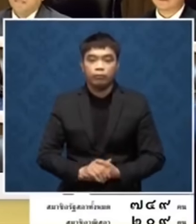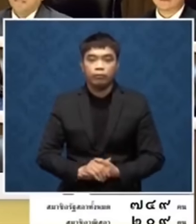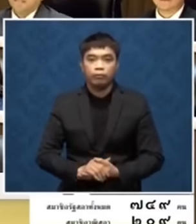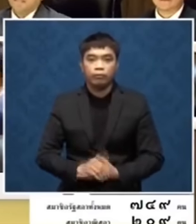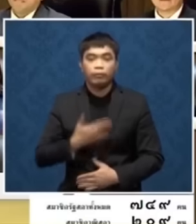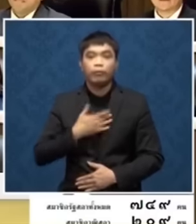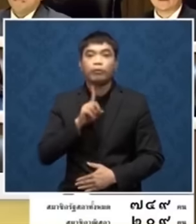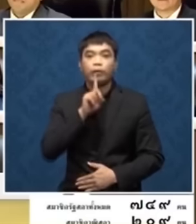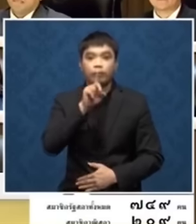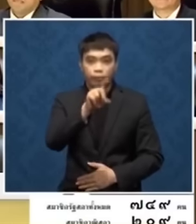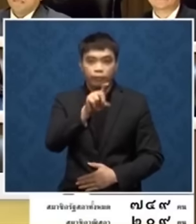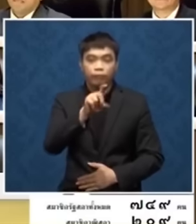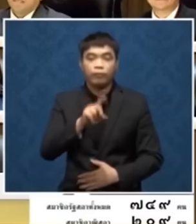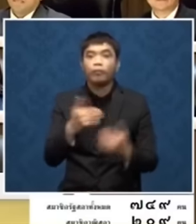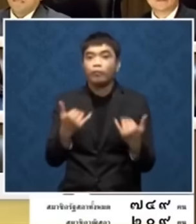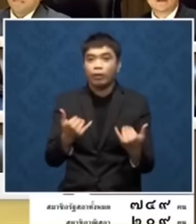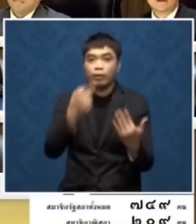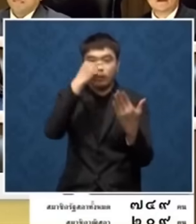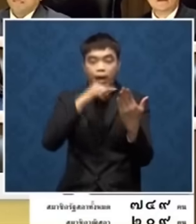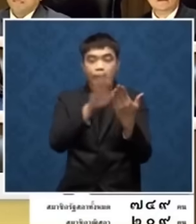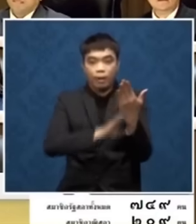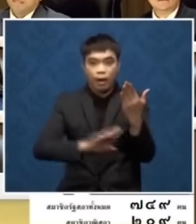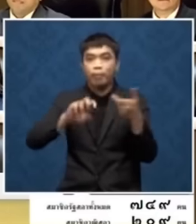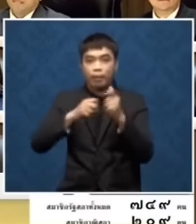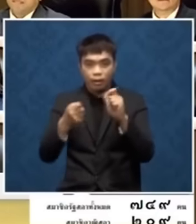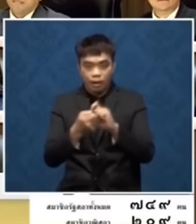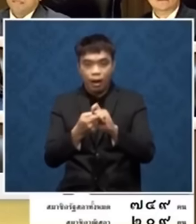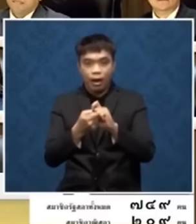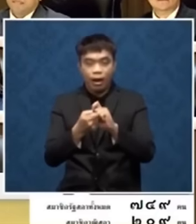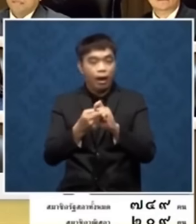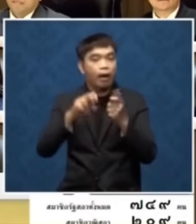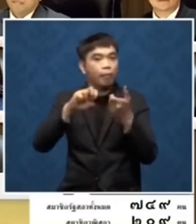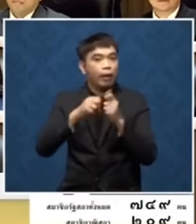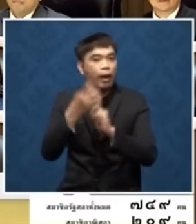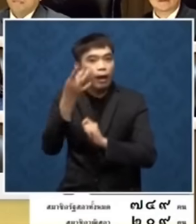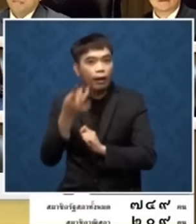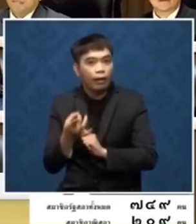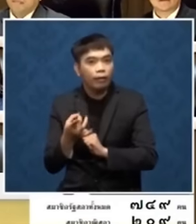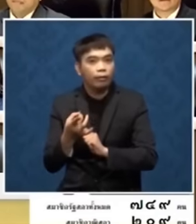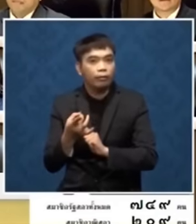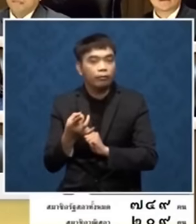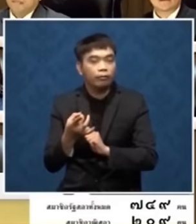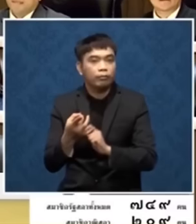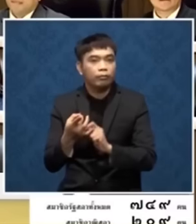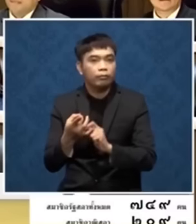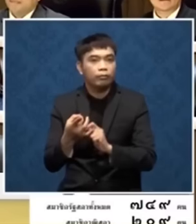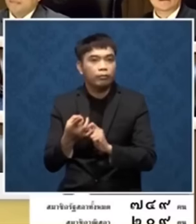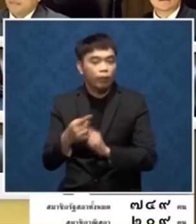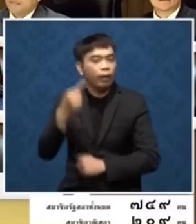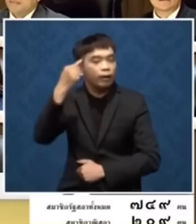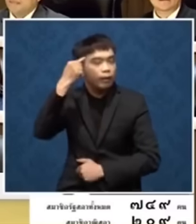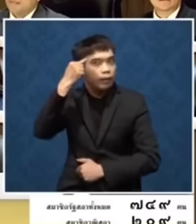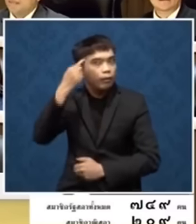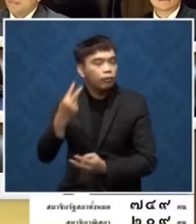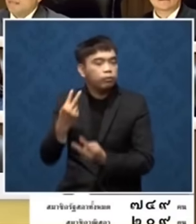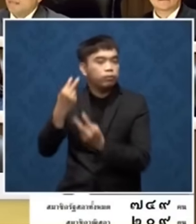ผมถามสิครับวันนี้ประเทศไทยเจอวิกฤตเรื่องนี้หรือเจอวิกฤตเรื่องอะไรครับท่านเคยคิดทบทวนไหม